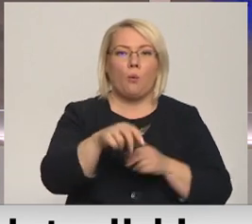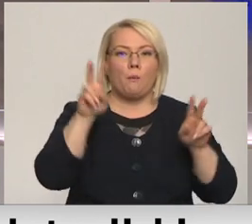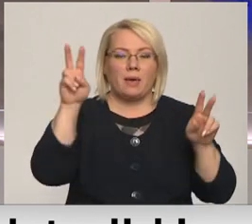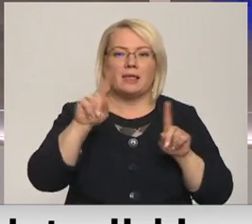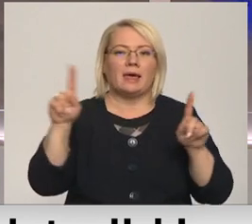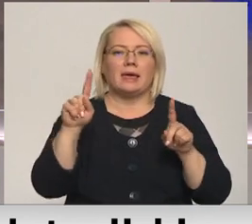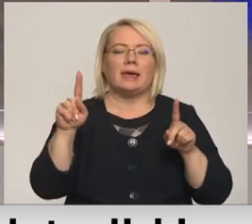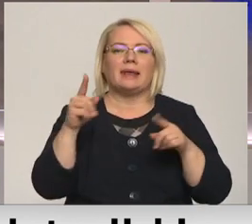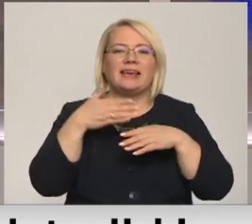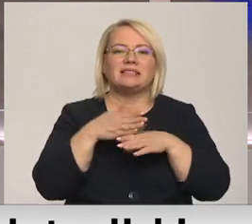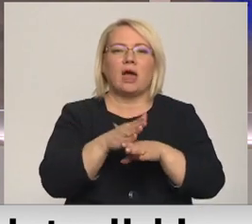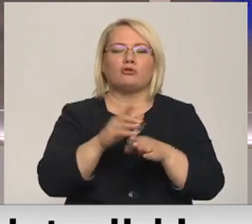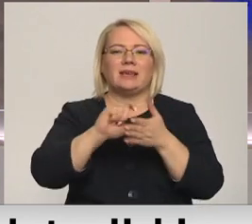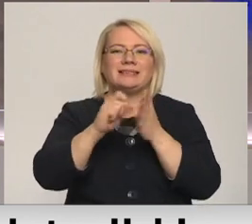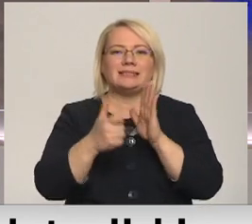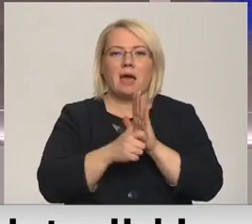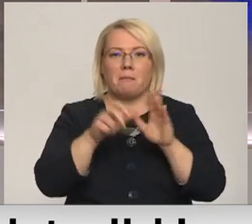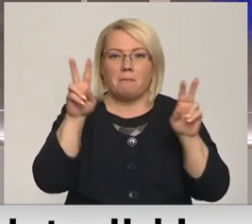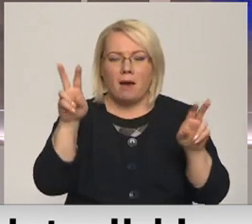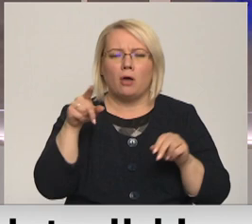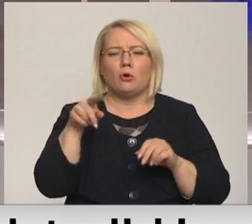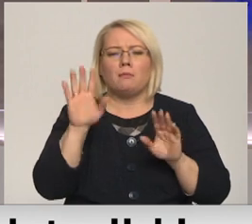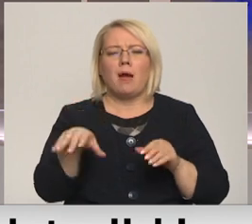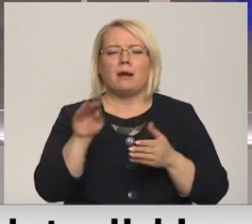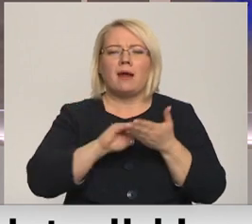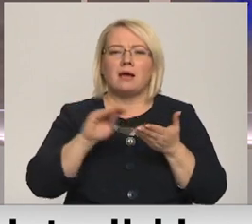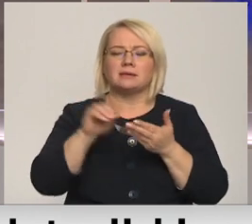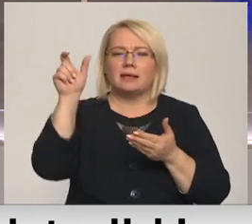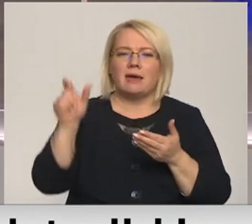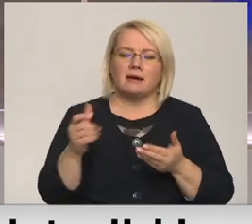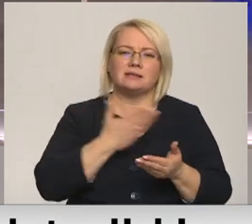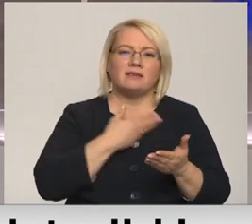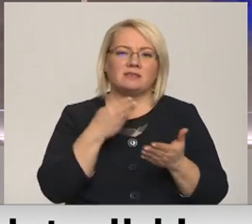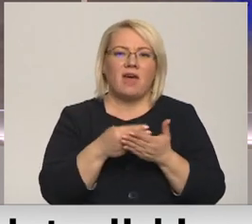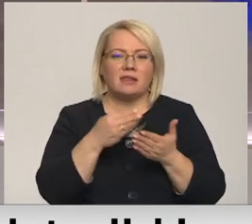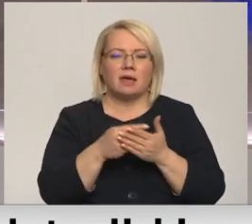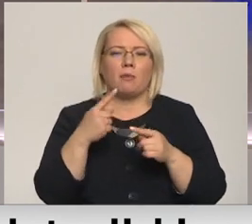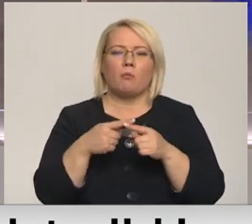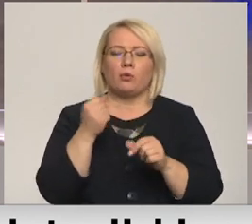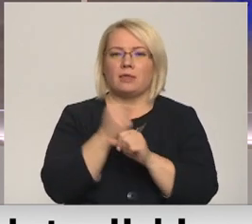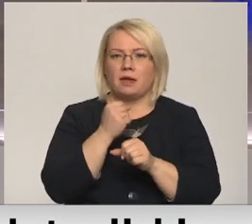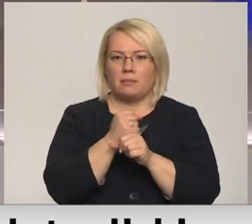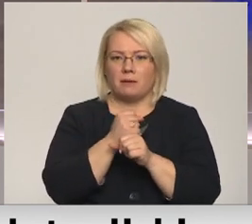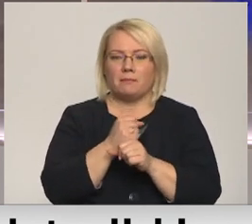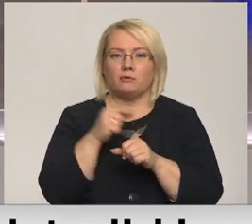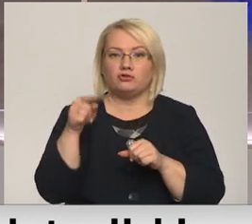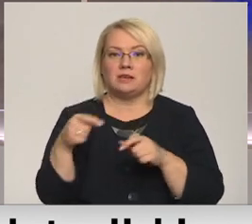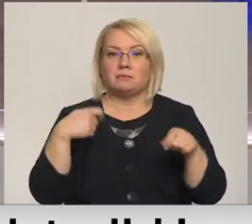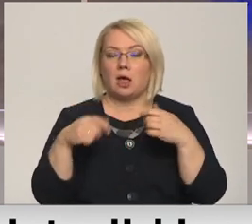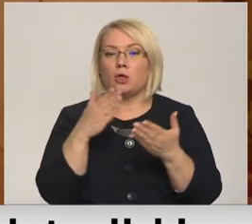istaba. Tā vēl tīta raksnieka dzīves vērtībām un daļredēja. Un no citām šāda veida spēlēm šīrit latgaliski.